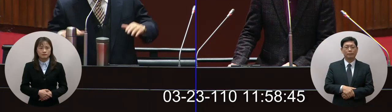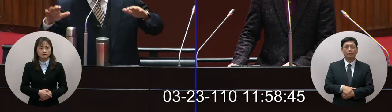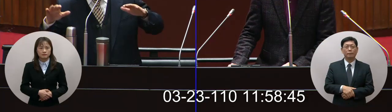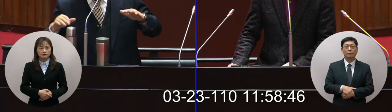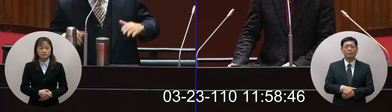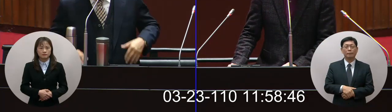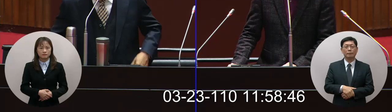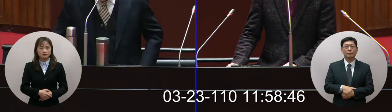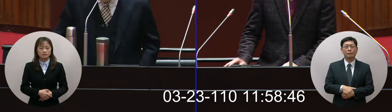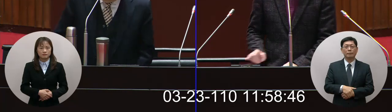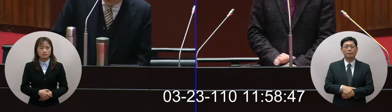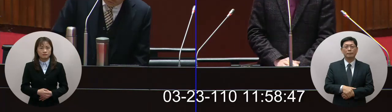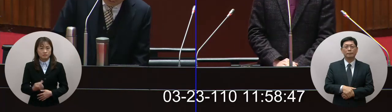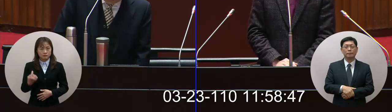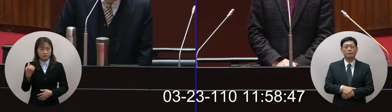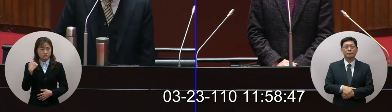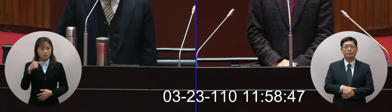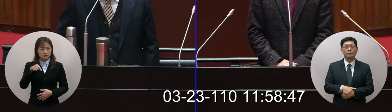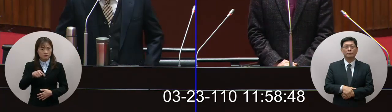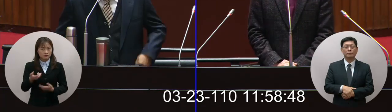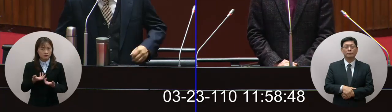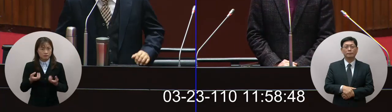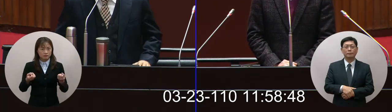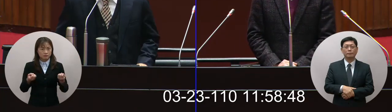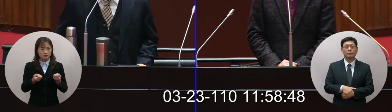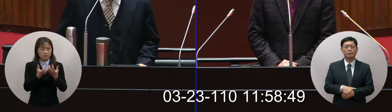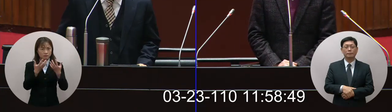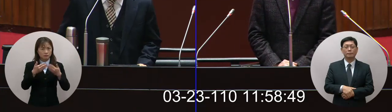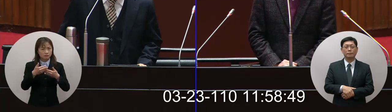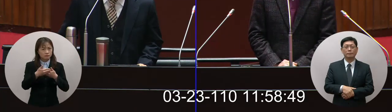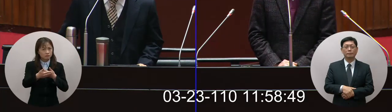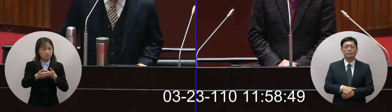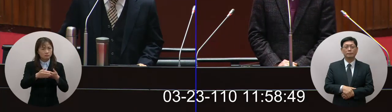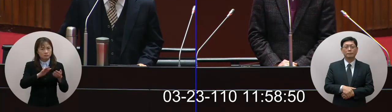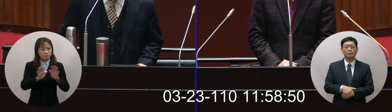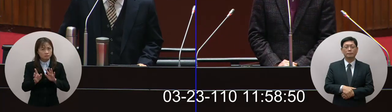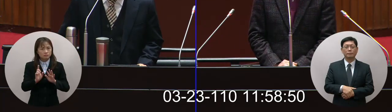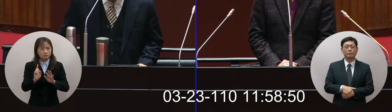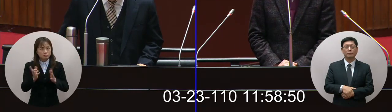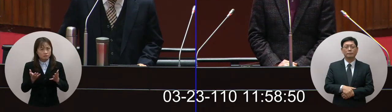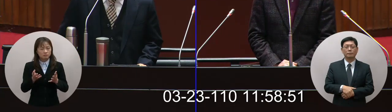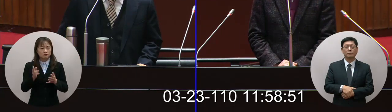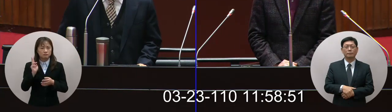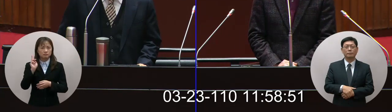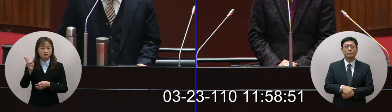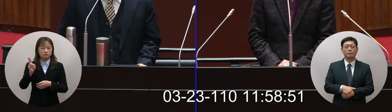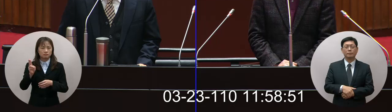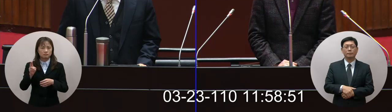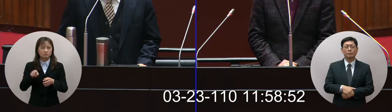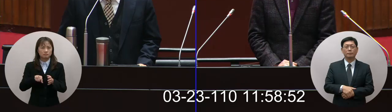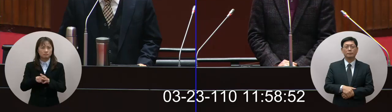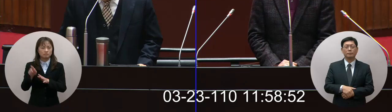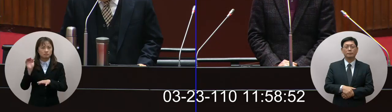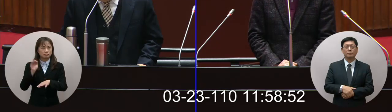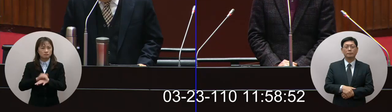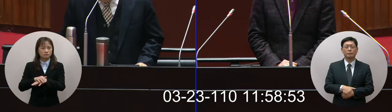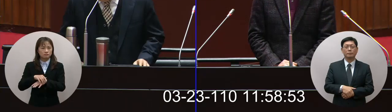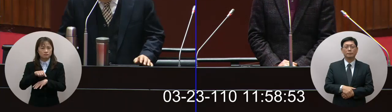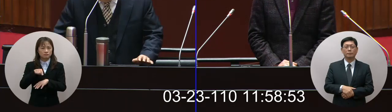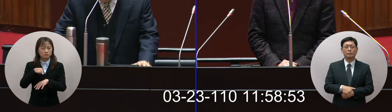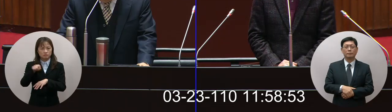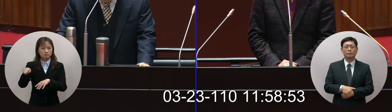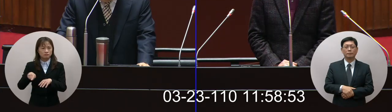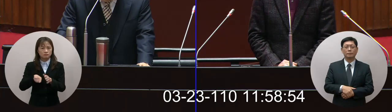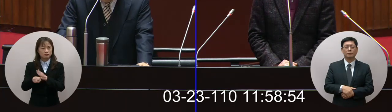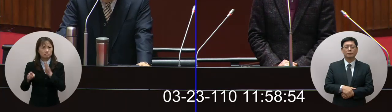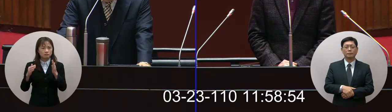我们昨天的这个情况到底是怎么样，会请学者专家仔细详查，但我们国